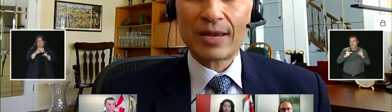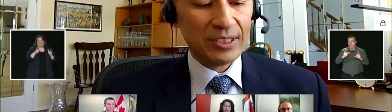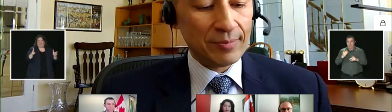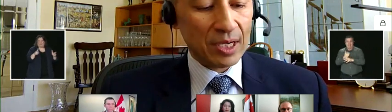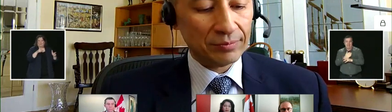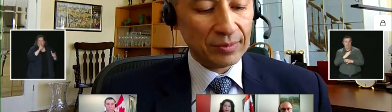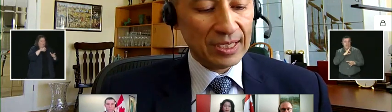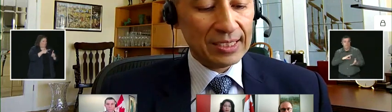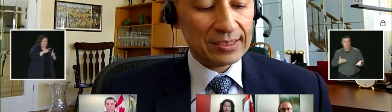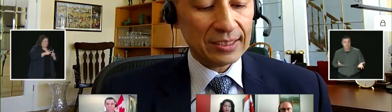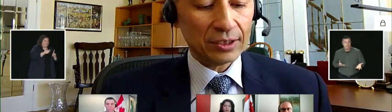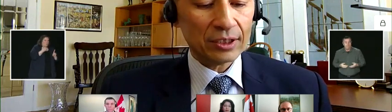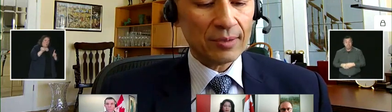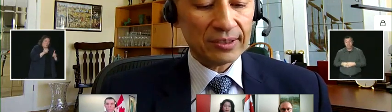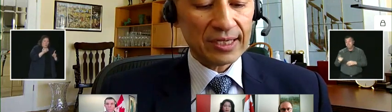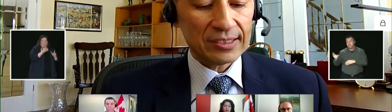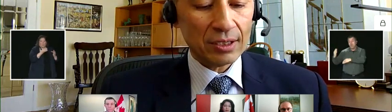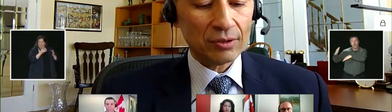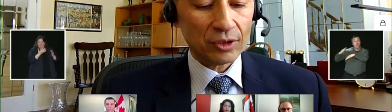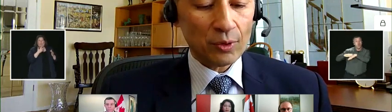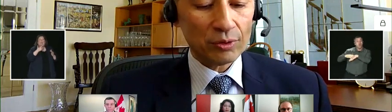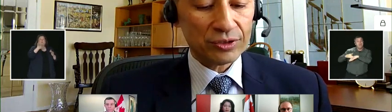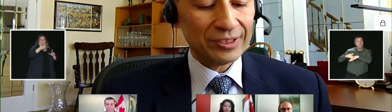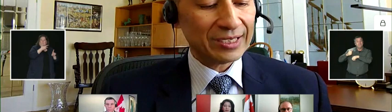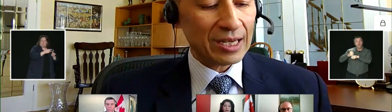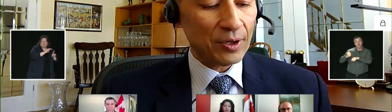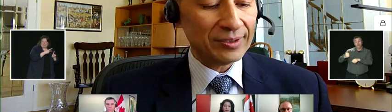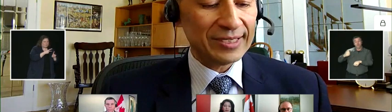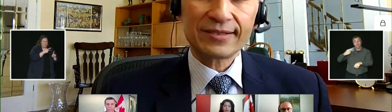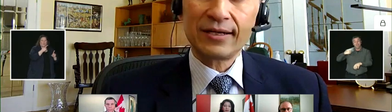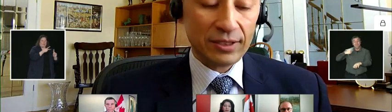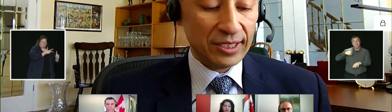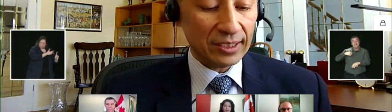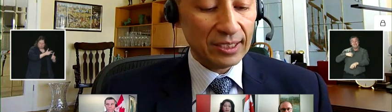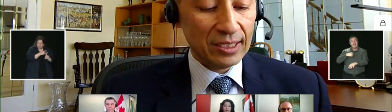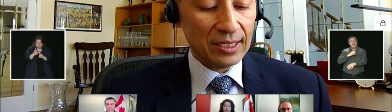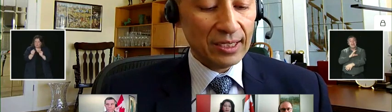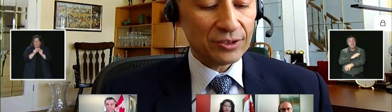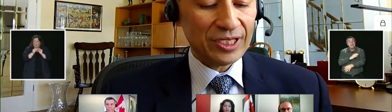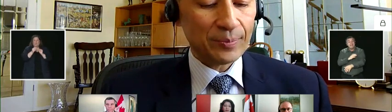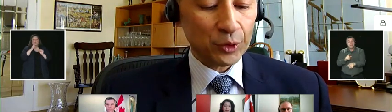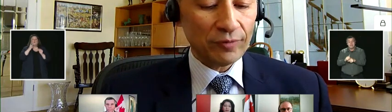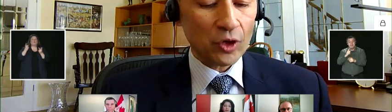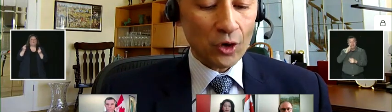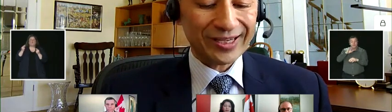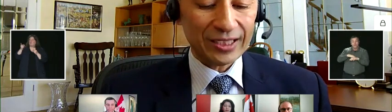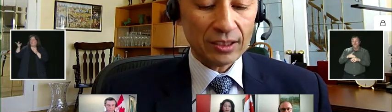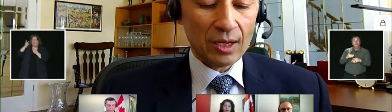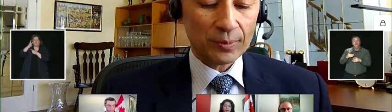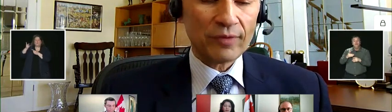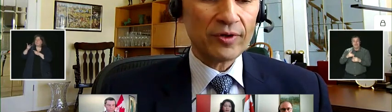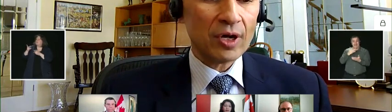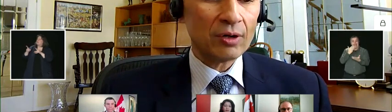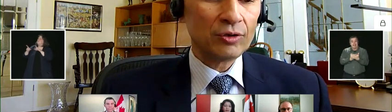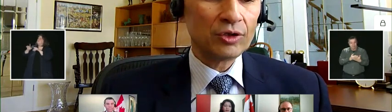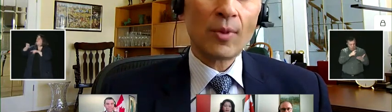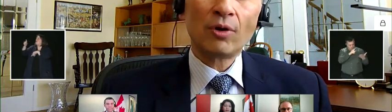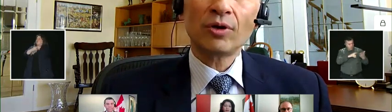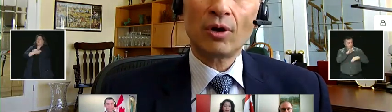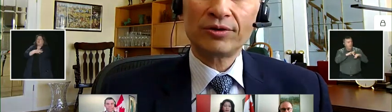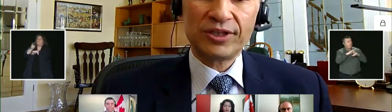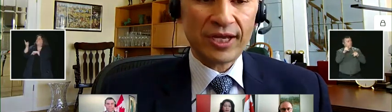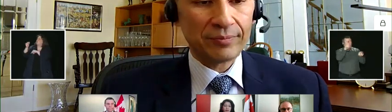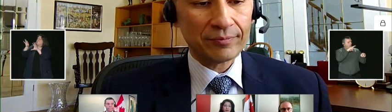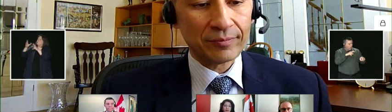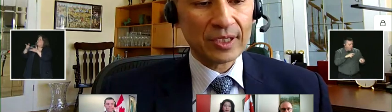plus rapidement. Cette recommandation repose sur des rapports d'essais cliniques et sur des preuves concrètes provenant du